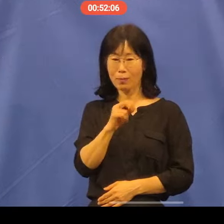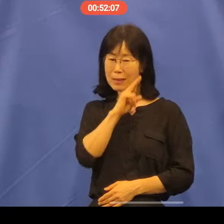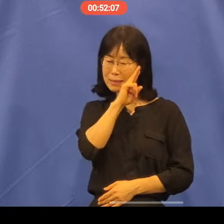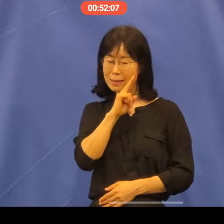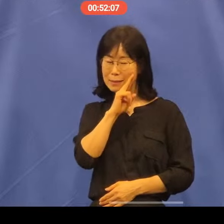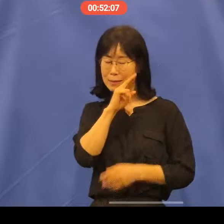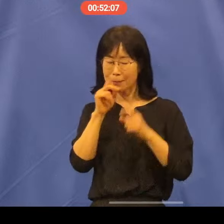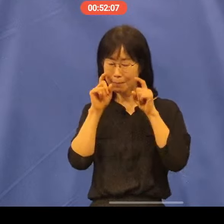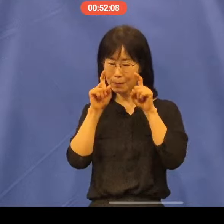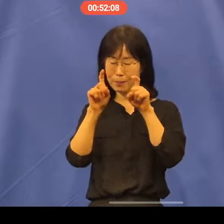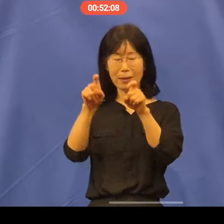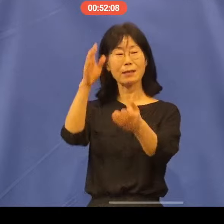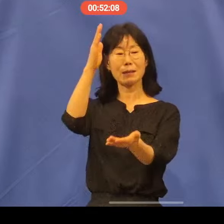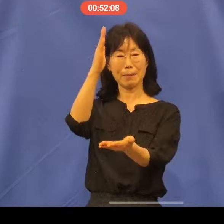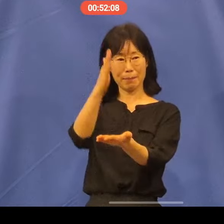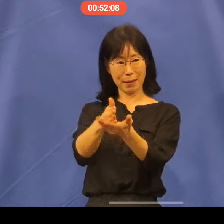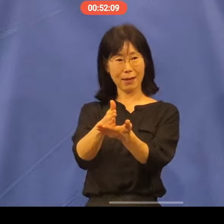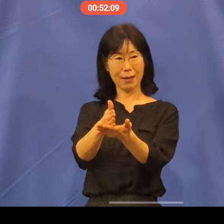조금도 의심하지 말라.